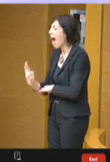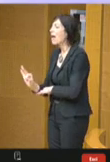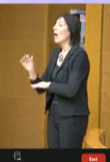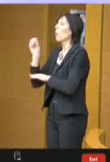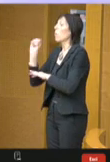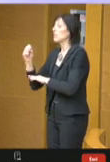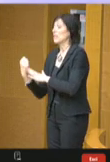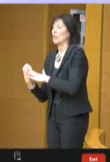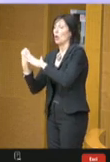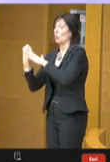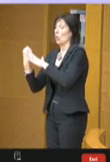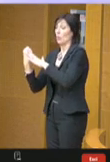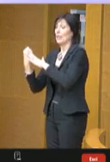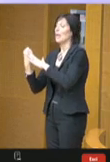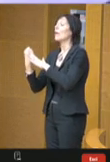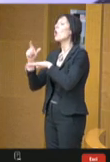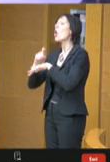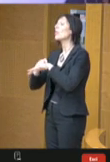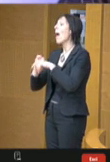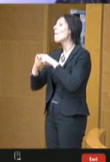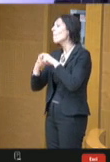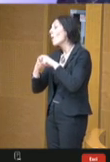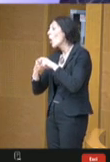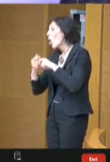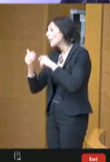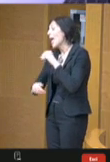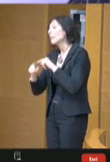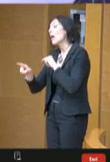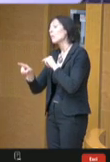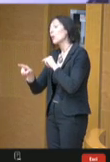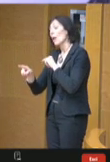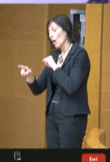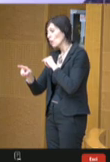sostegno a tempo determinato. Abbiamo reso possibili